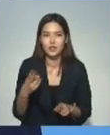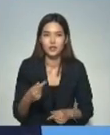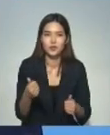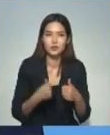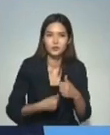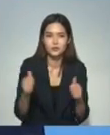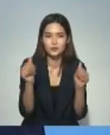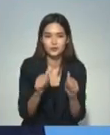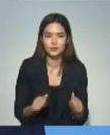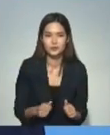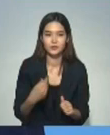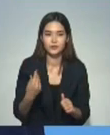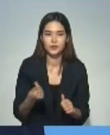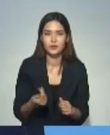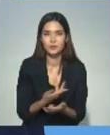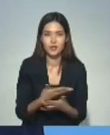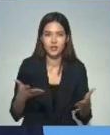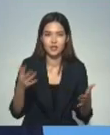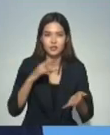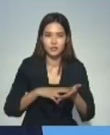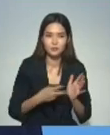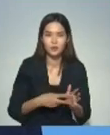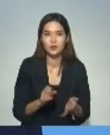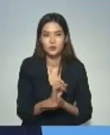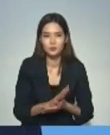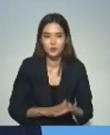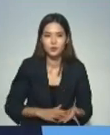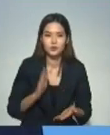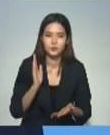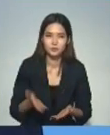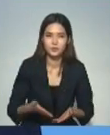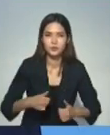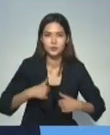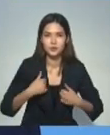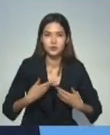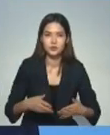Я думаю, данный проект должен найти свое продолжение, и мы в этом направлении будем работать дальше.